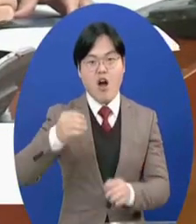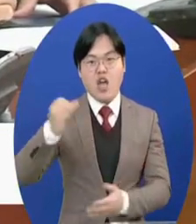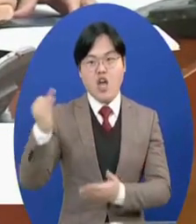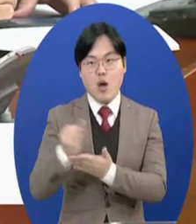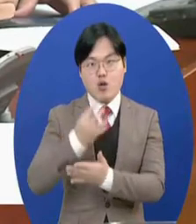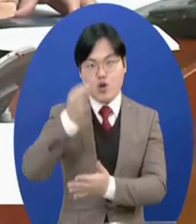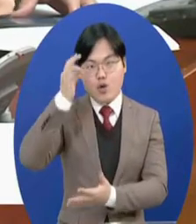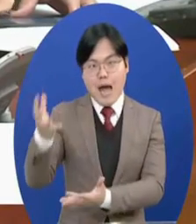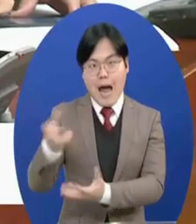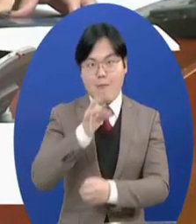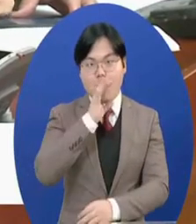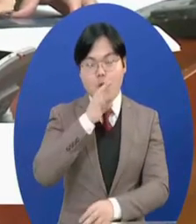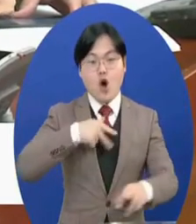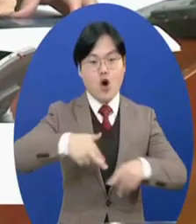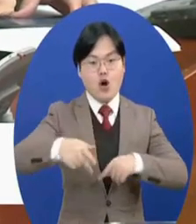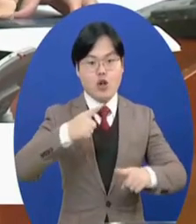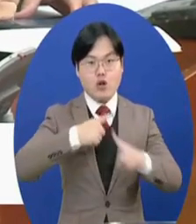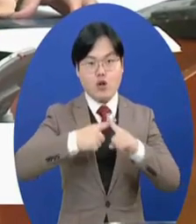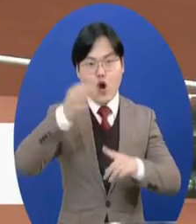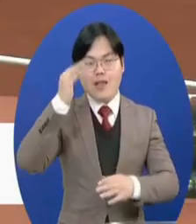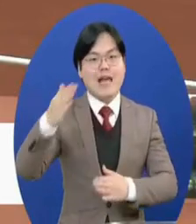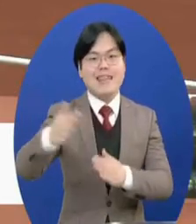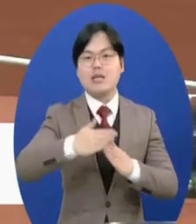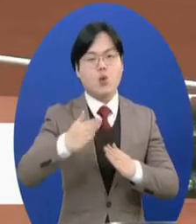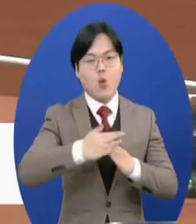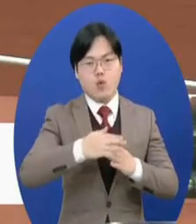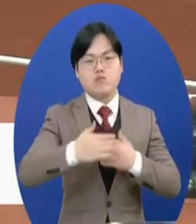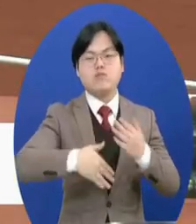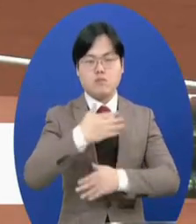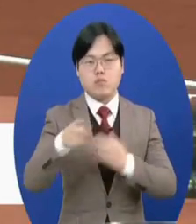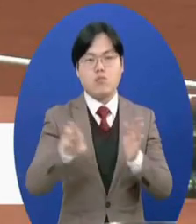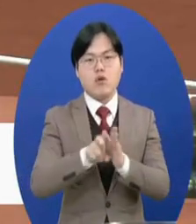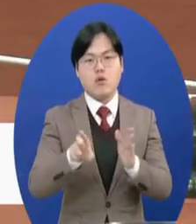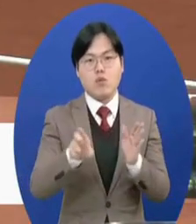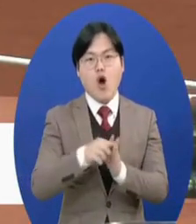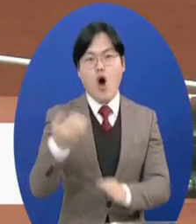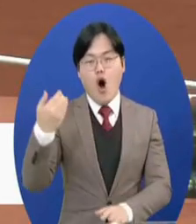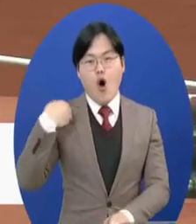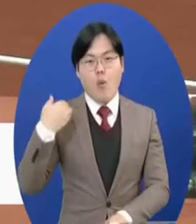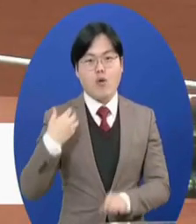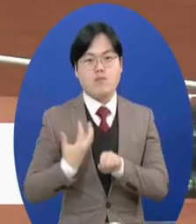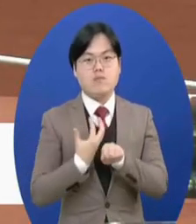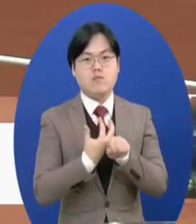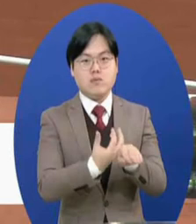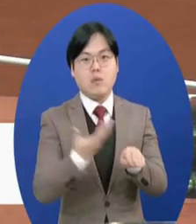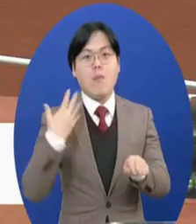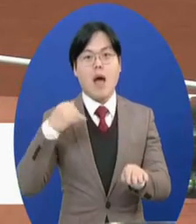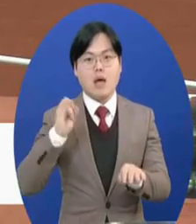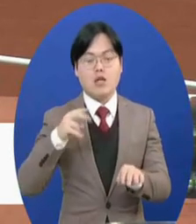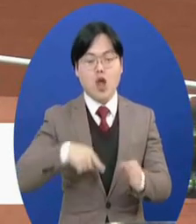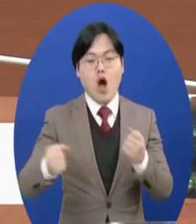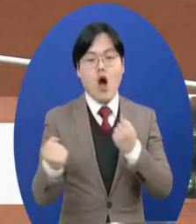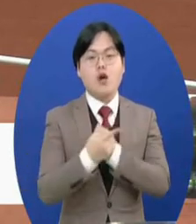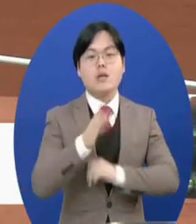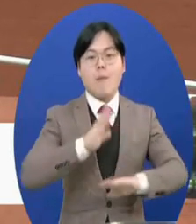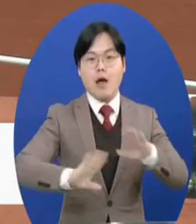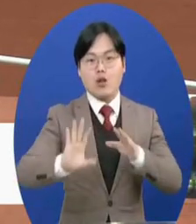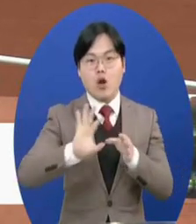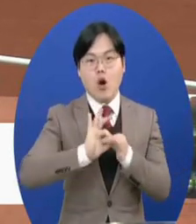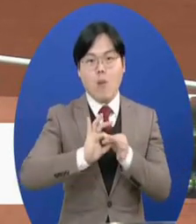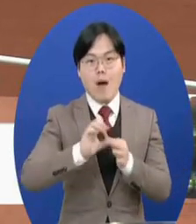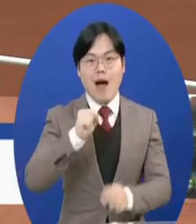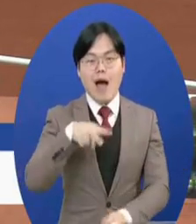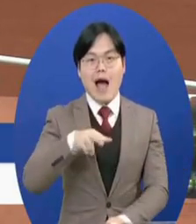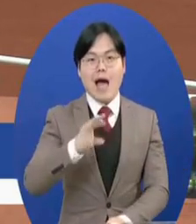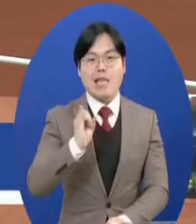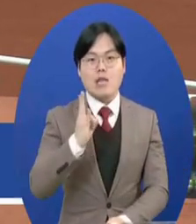үед тасалдал гарахгүй гэдгийг хэлж байна. Өмнө тиирээр тээвэрлдэг байсан. За тэгээд энэ онцгой үйлсэнд холбоотойгоор Алтан булгын